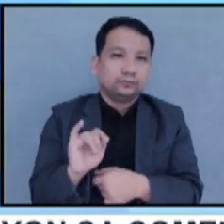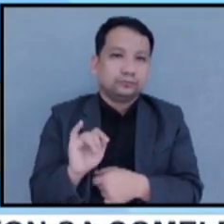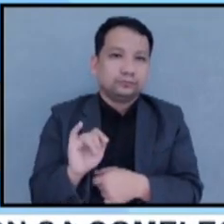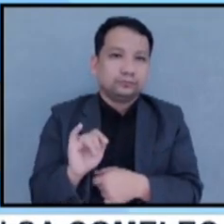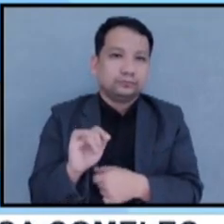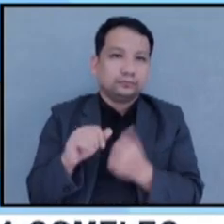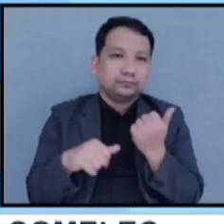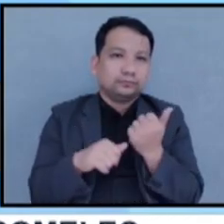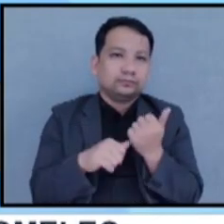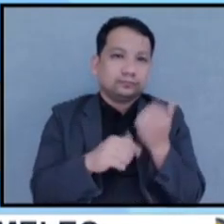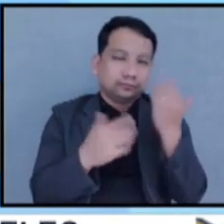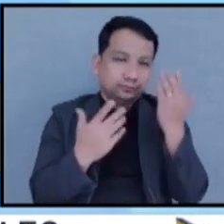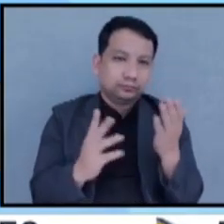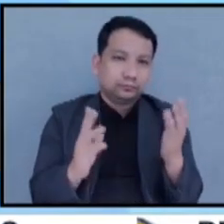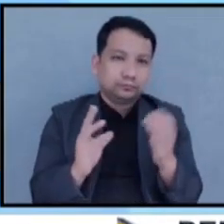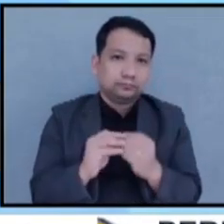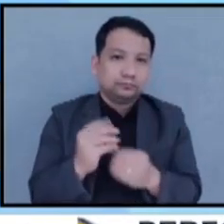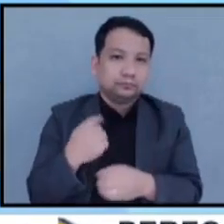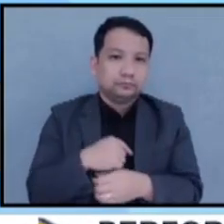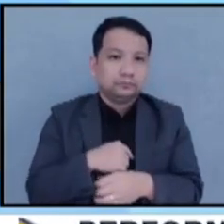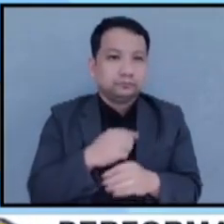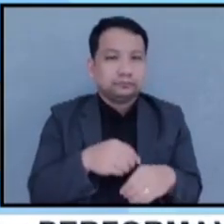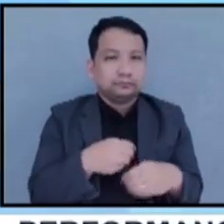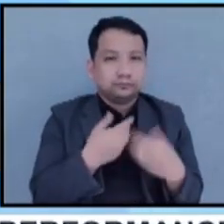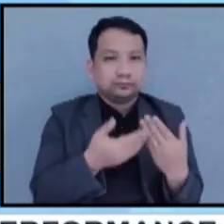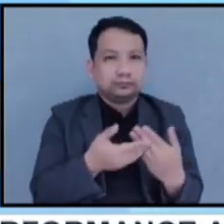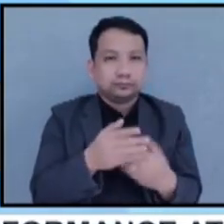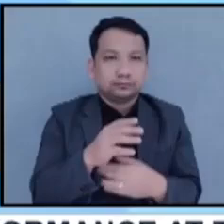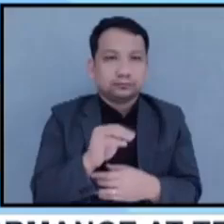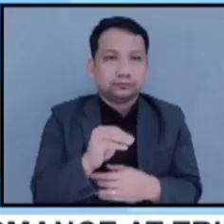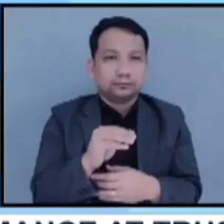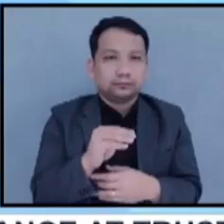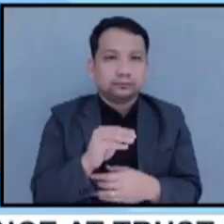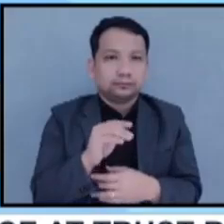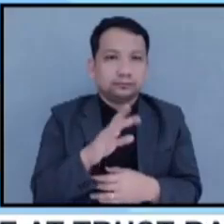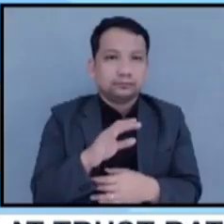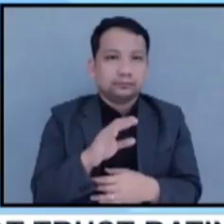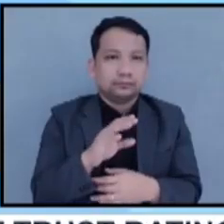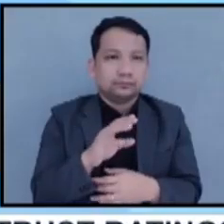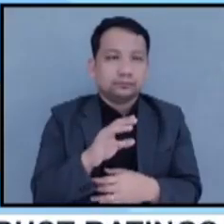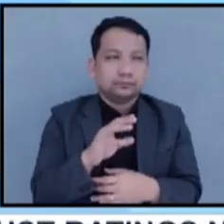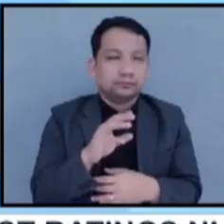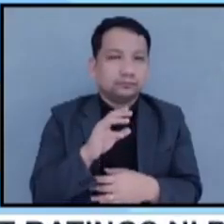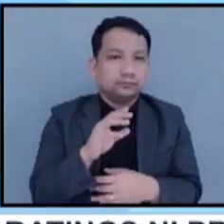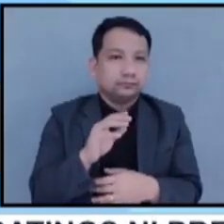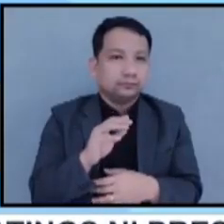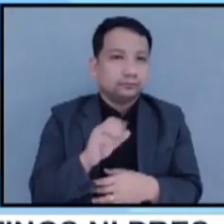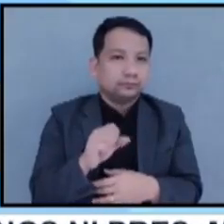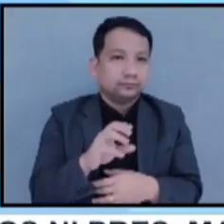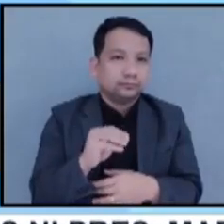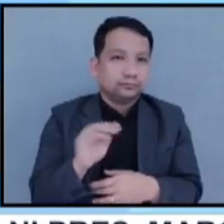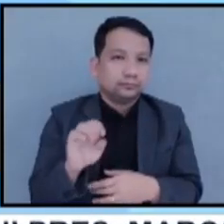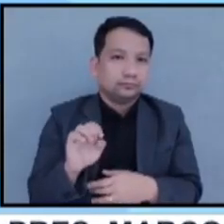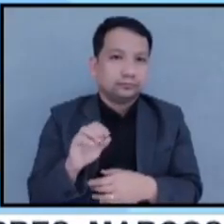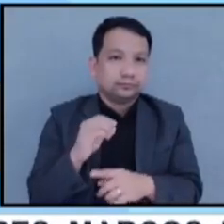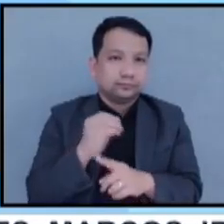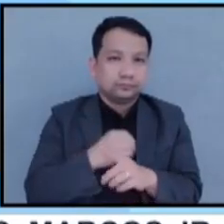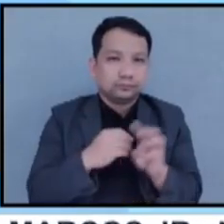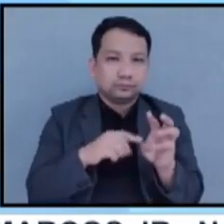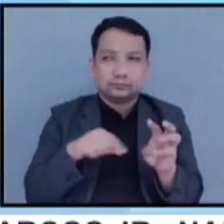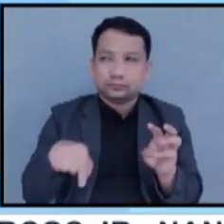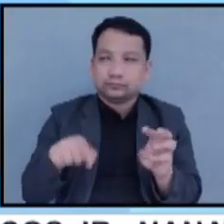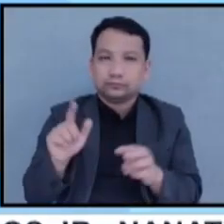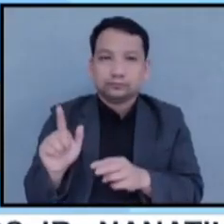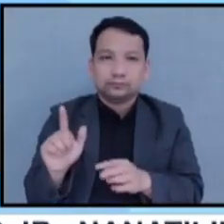programang assistances na binigay po namin sa mga SMEs. Ito po ay gaganapin sa October 16 to 20 sa